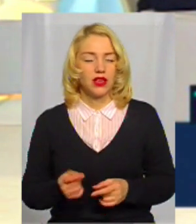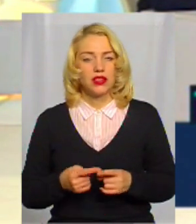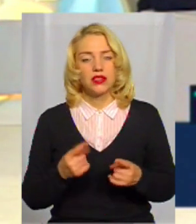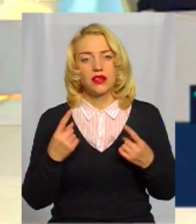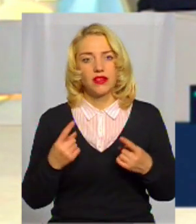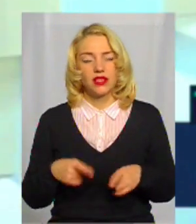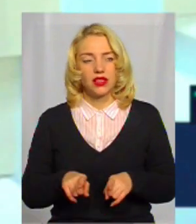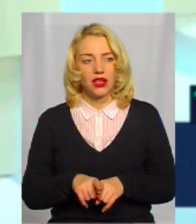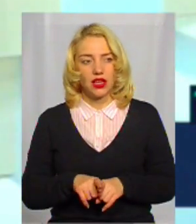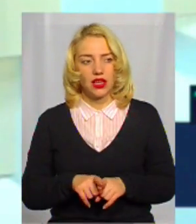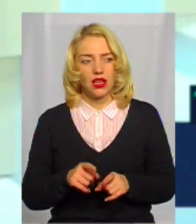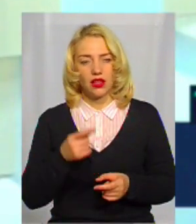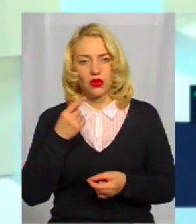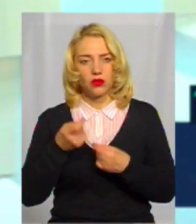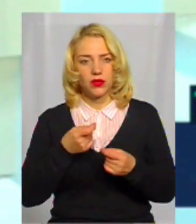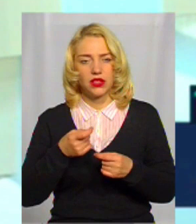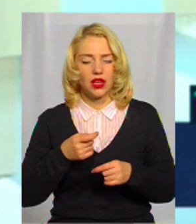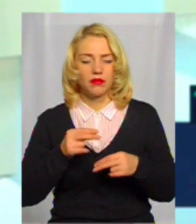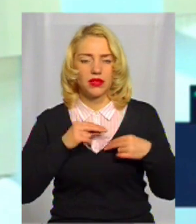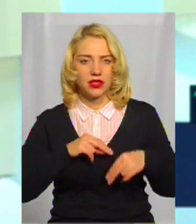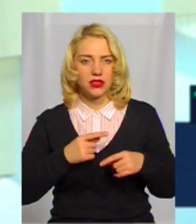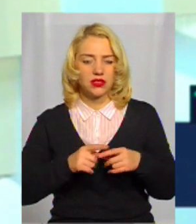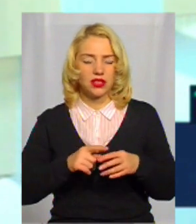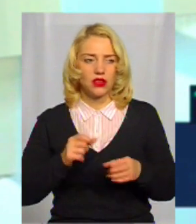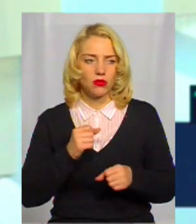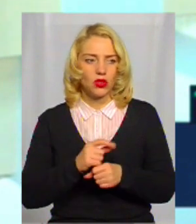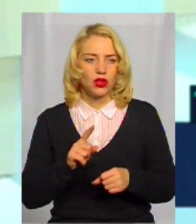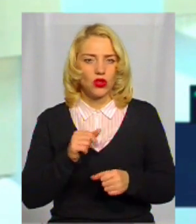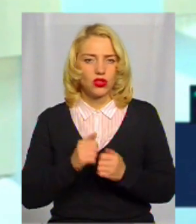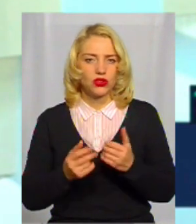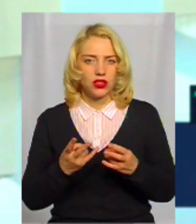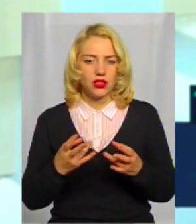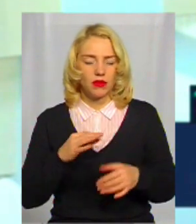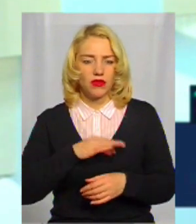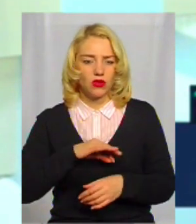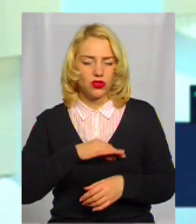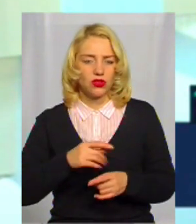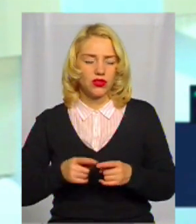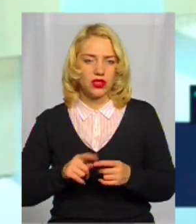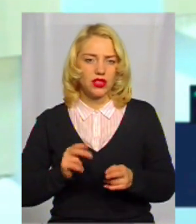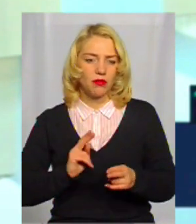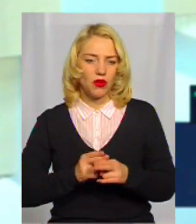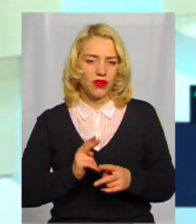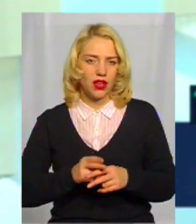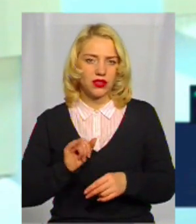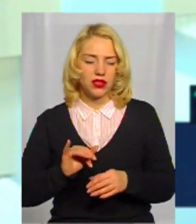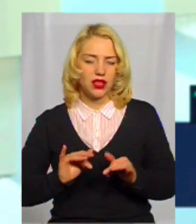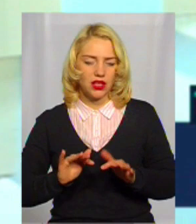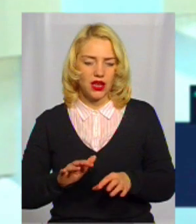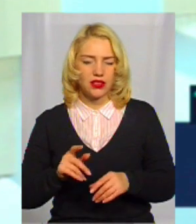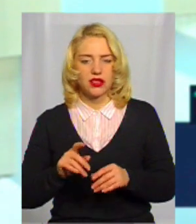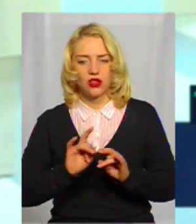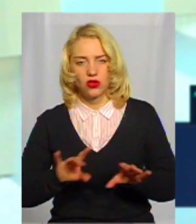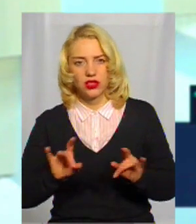велика така кропітка праця, фронт роботи, який щодня потрібно використовувати, застосовувати. Це і профілактика, і акції, і роз'яснення,